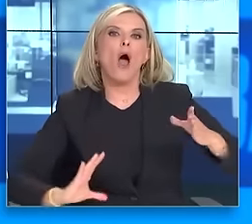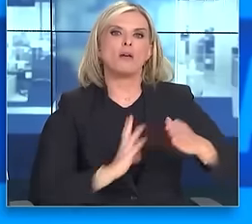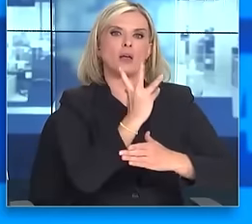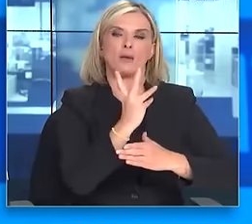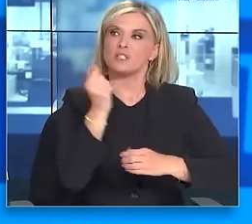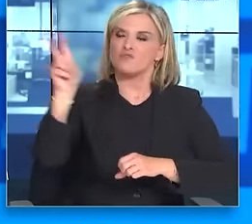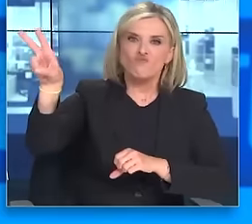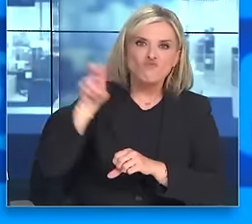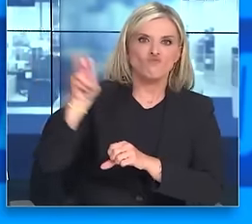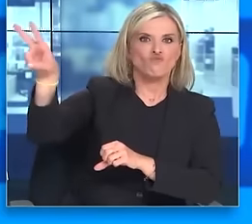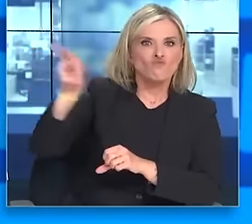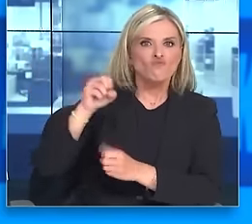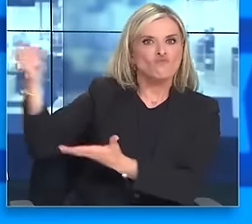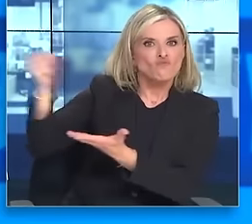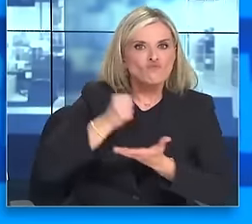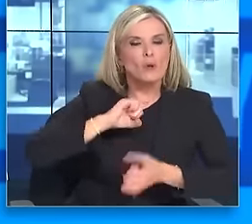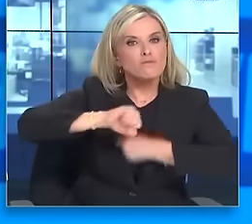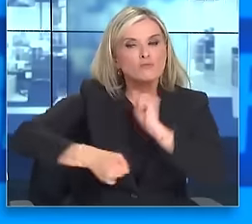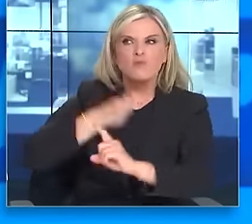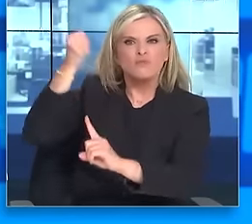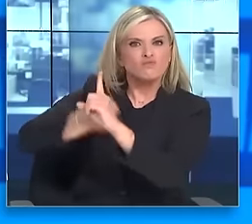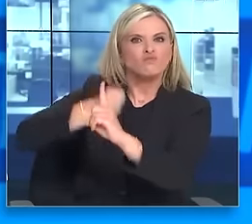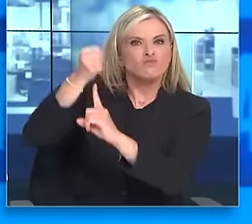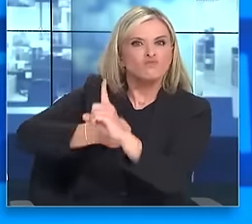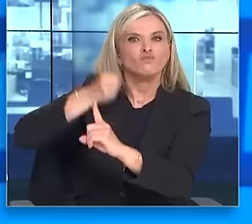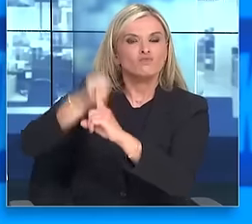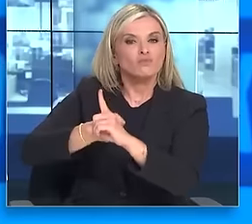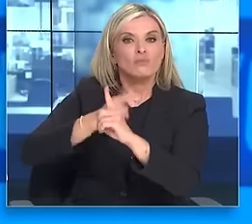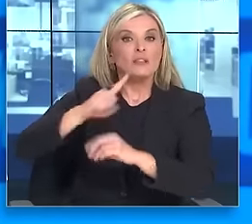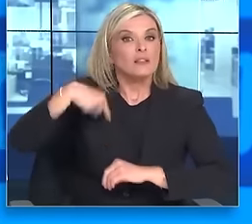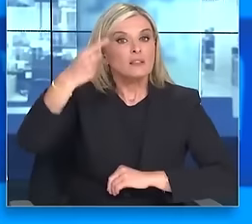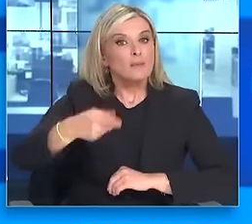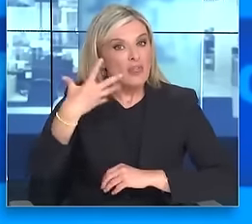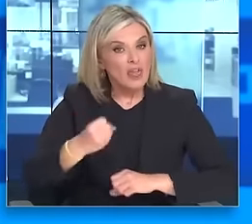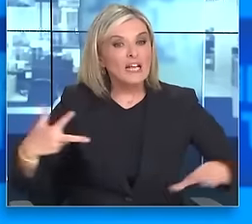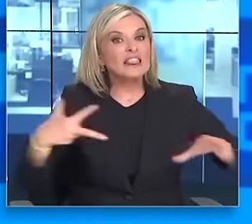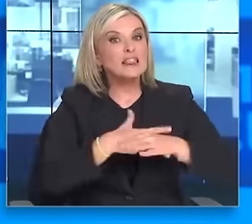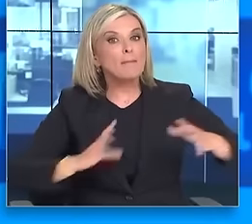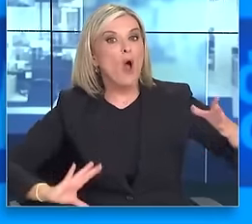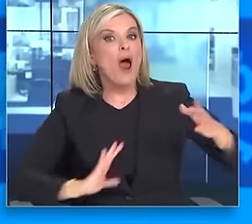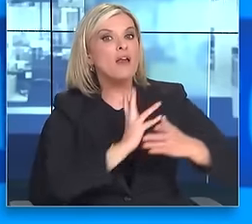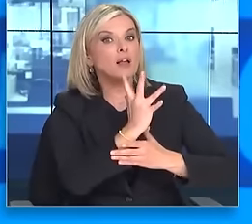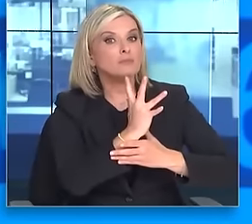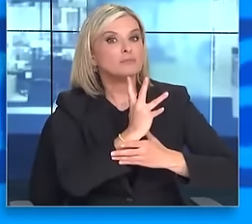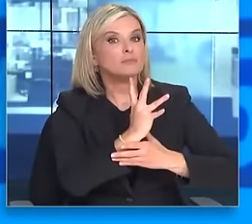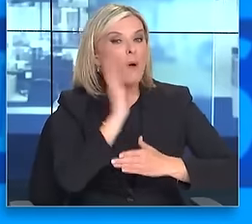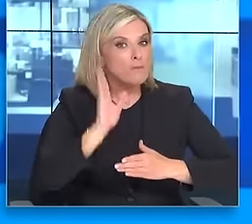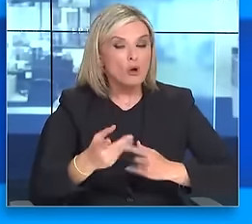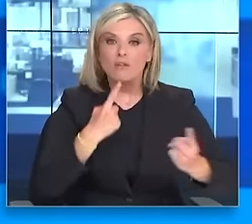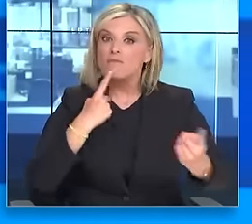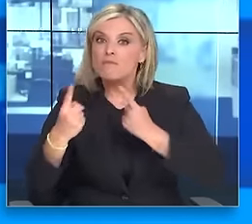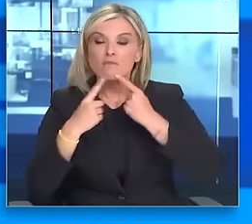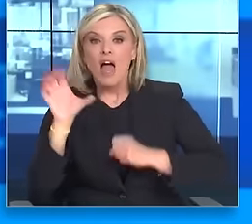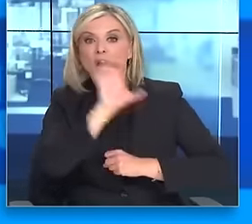ισχυρίζεται ψευδώς η αντιπολίτευση. Θα έχουμε λοιπόν επόμενο Ταμείο Ανάκαμψης. Και αν ναι, ποιος θα το διαπραγματευτεί? Ποια ευρωομάδα